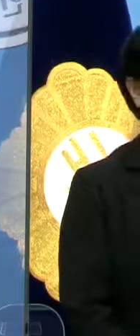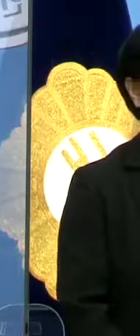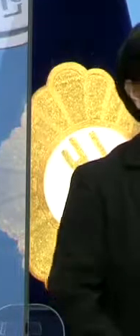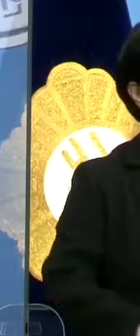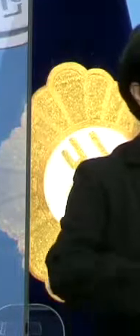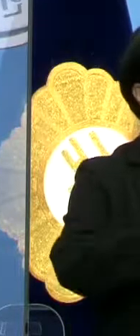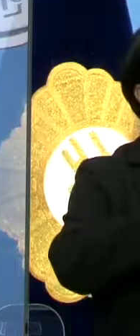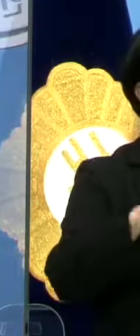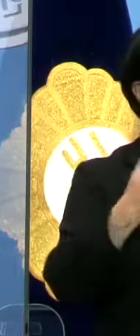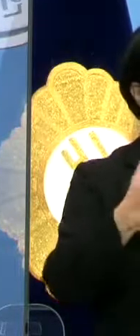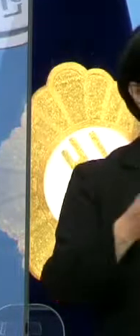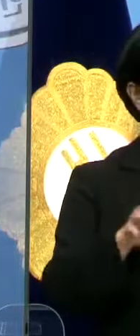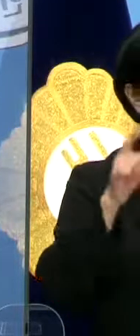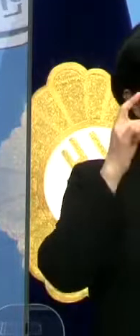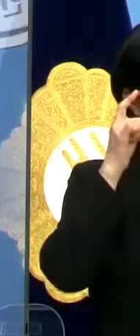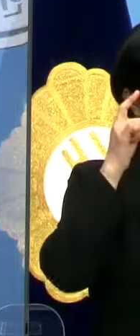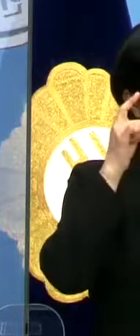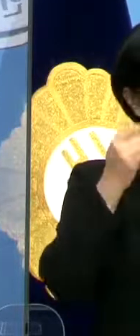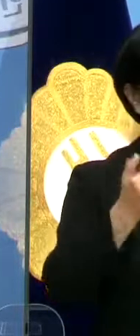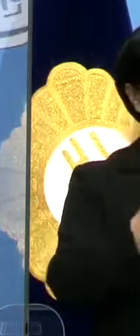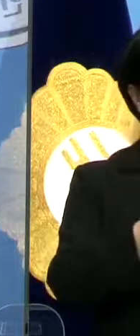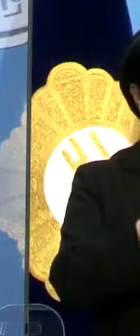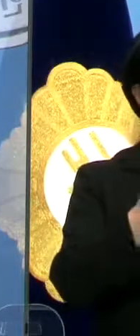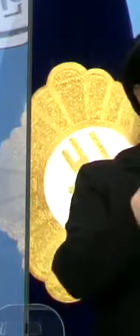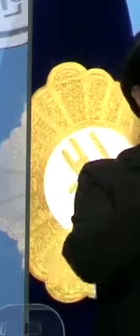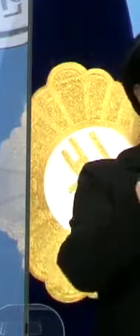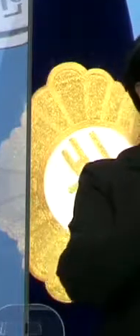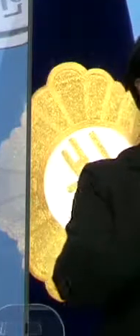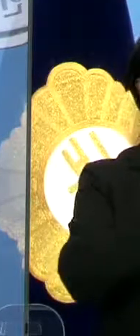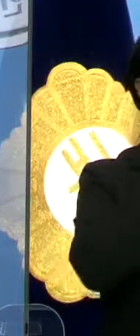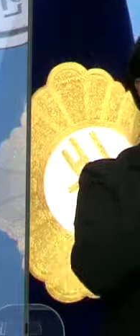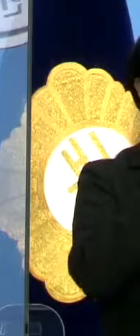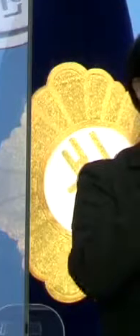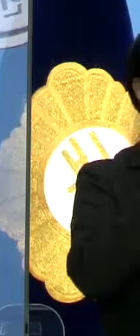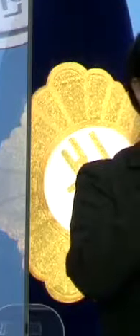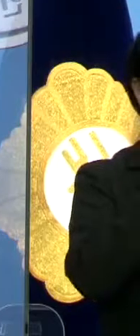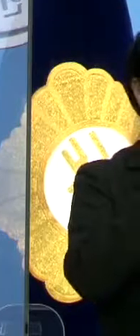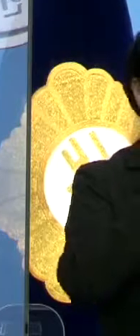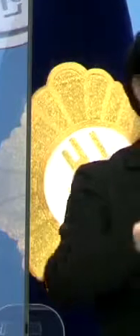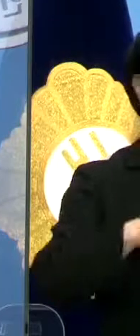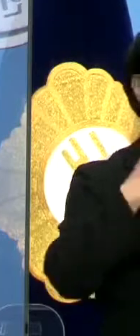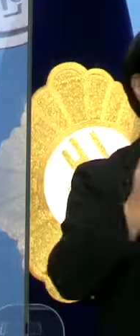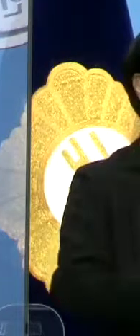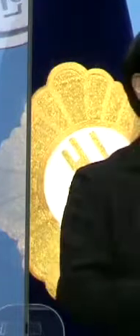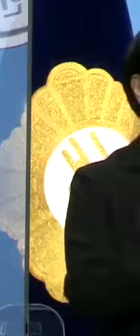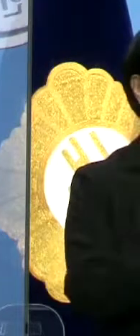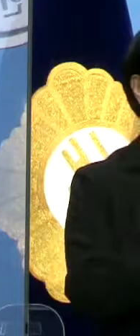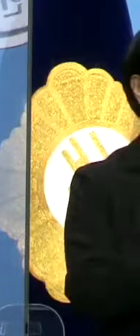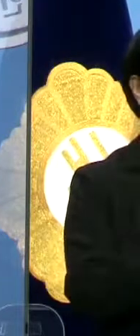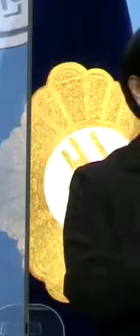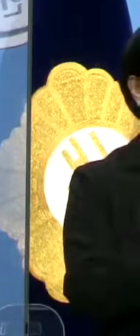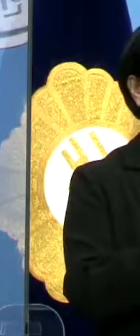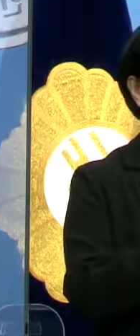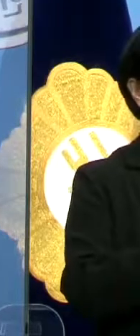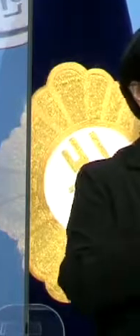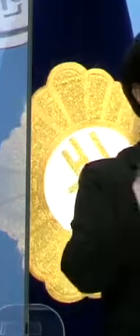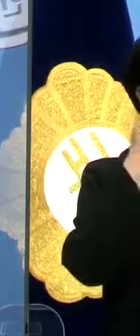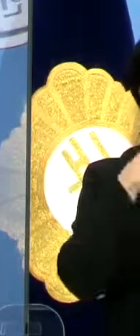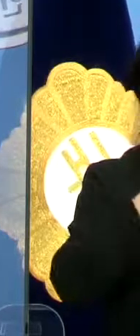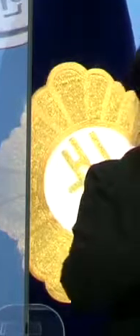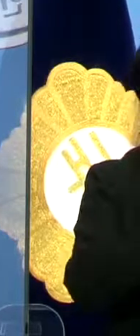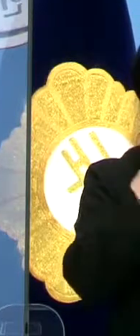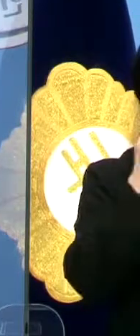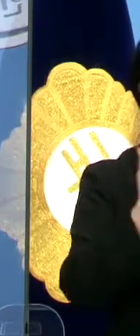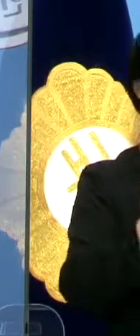다른 당 인데 왜 굳이 이걸 맞고 나서 나 라고 해야 했지만 곧 이어 벌어진 사태들이 왜 그러는지